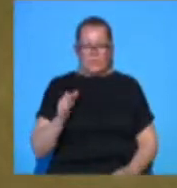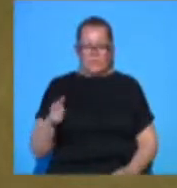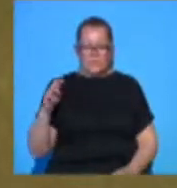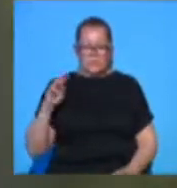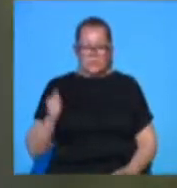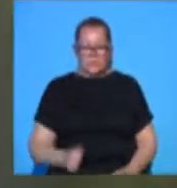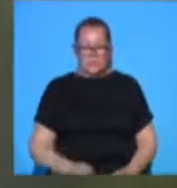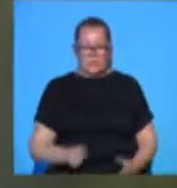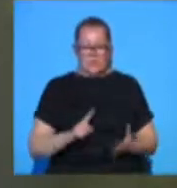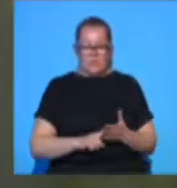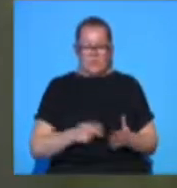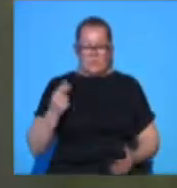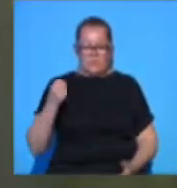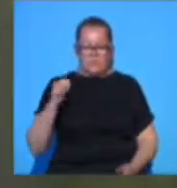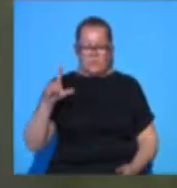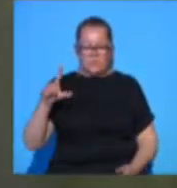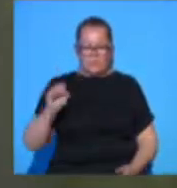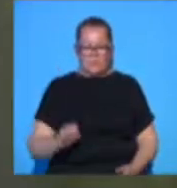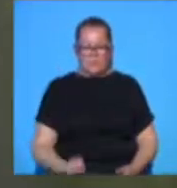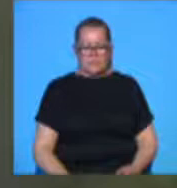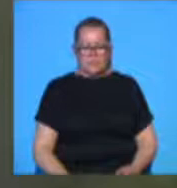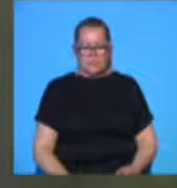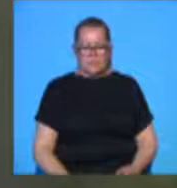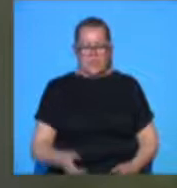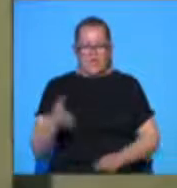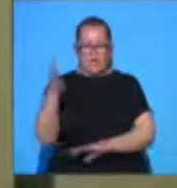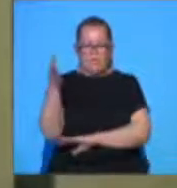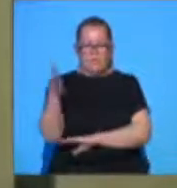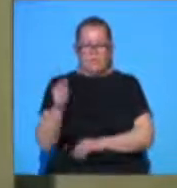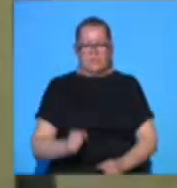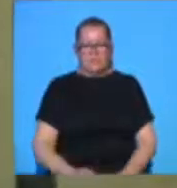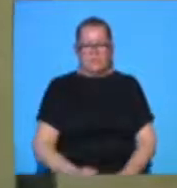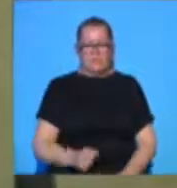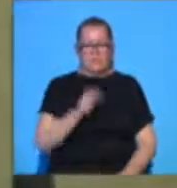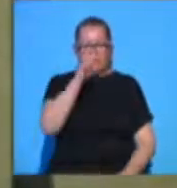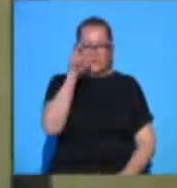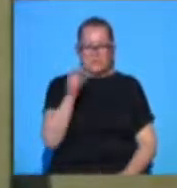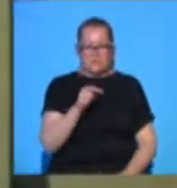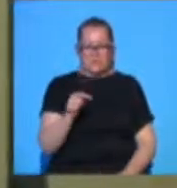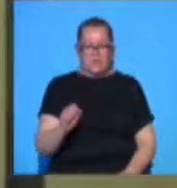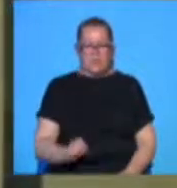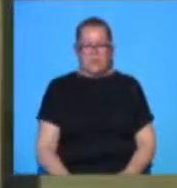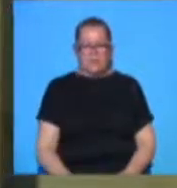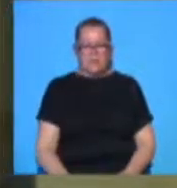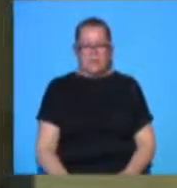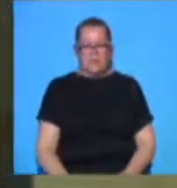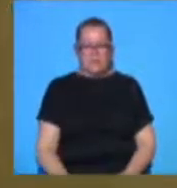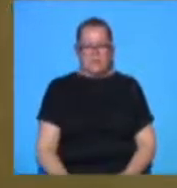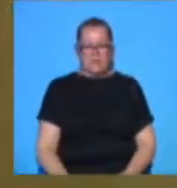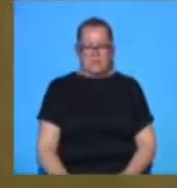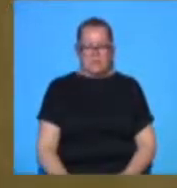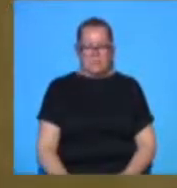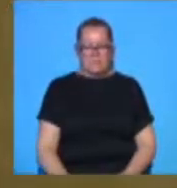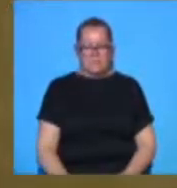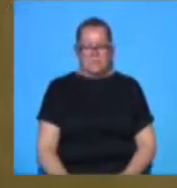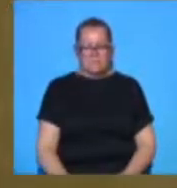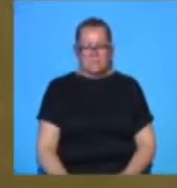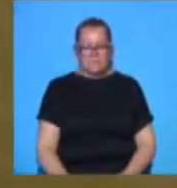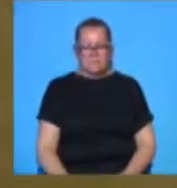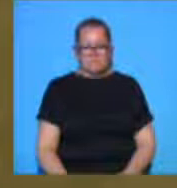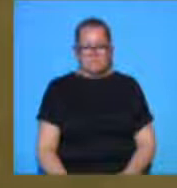veche fiind din anul 1876 a unei societăți din Trieste, Italia, concesionată de Guvernul Principatelor Unite